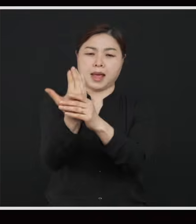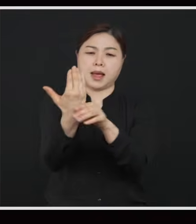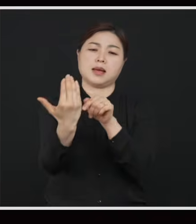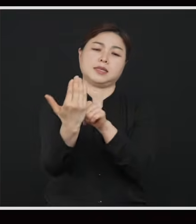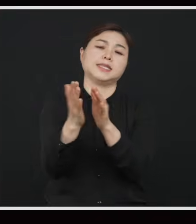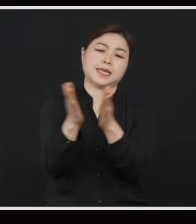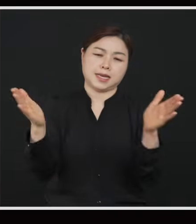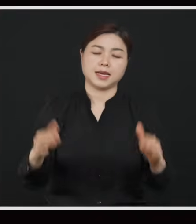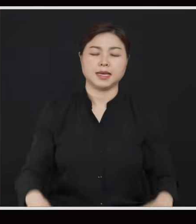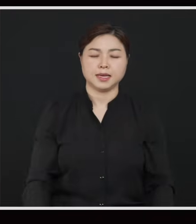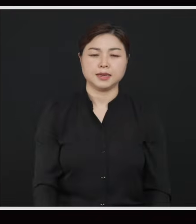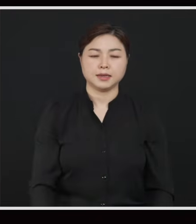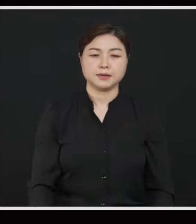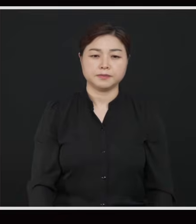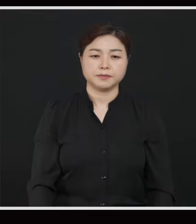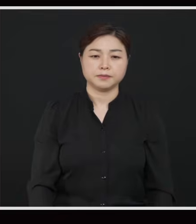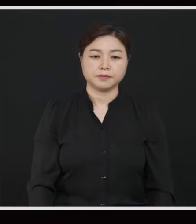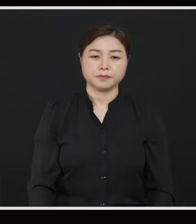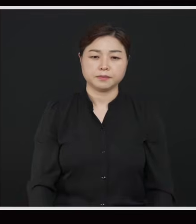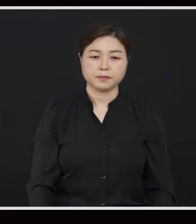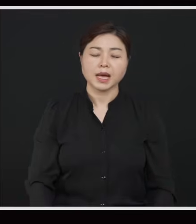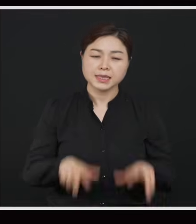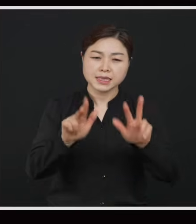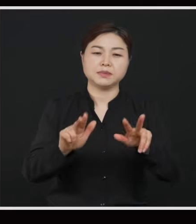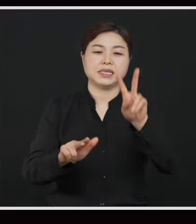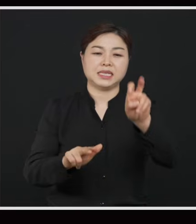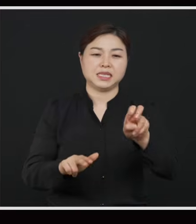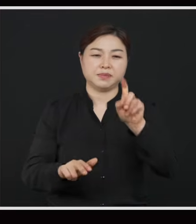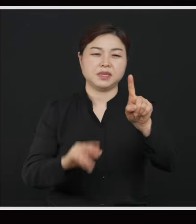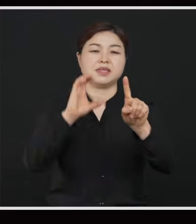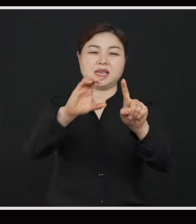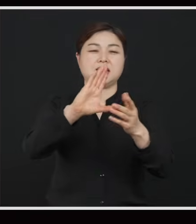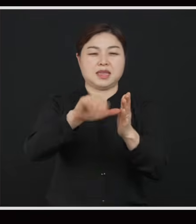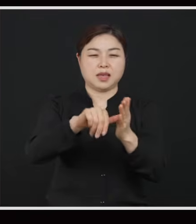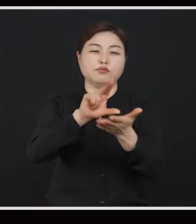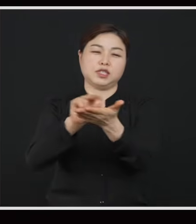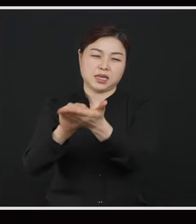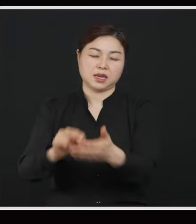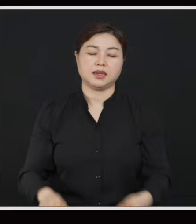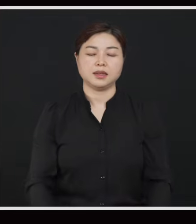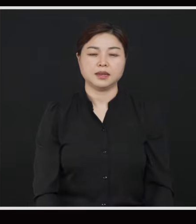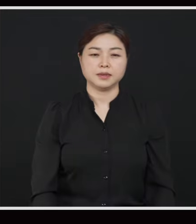문제를 생산했어요. 그게 우리가 사는 21세기입니다.